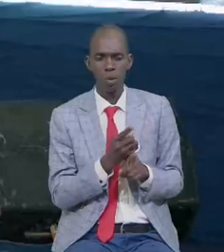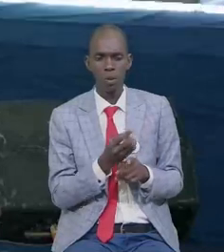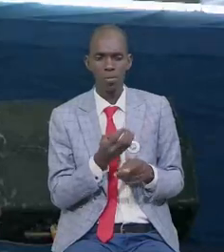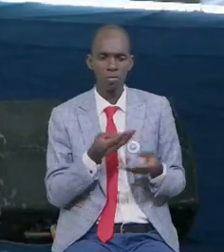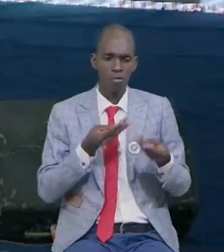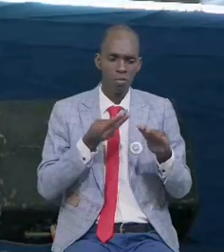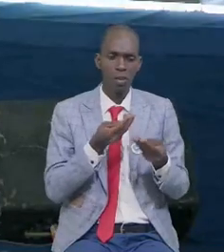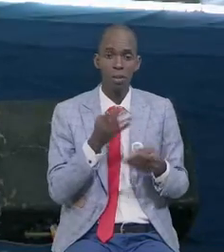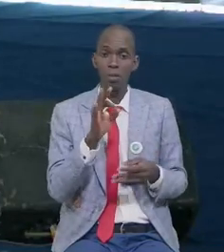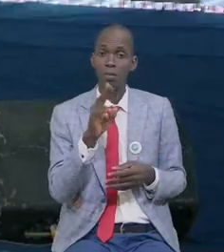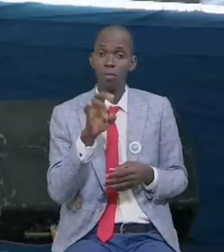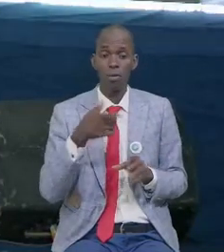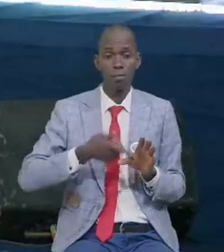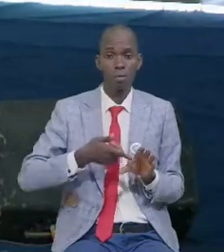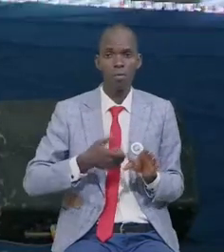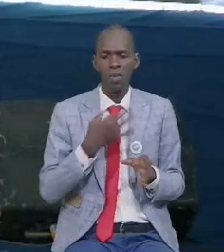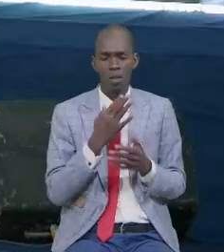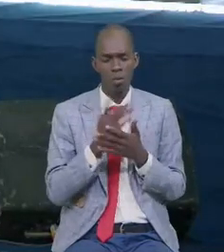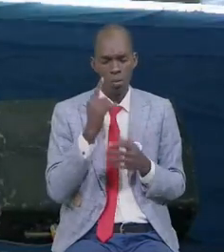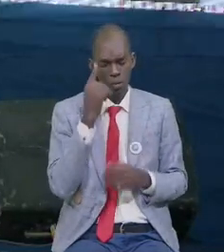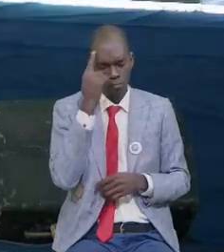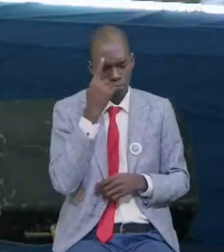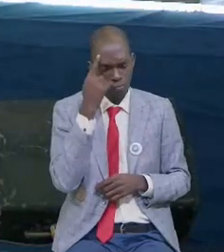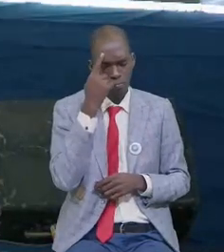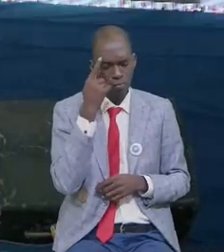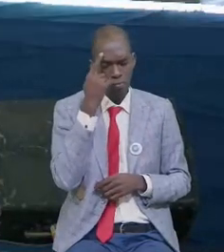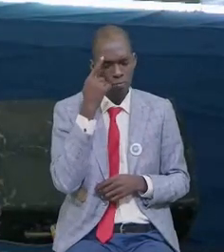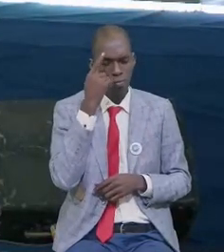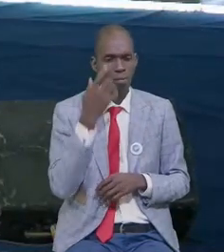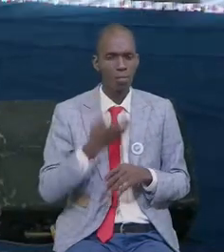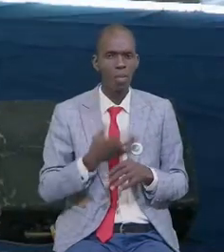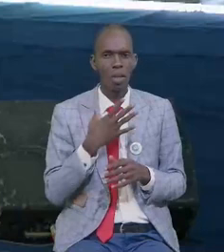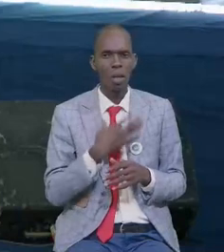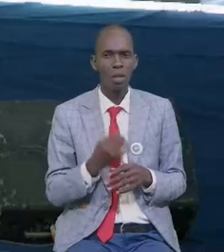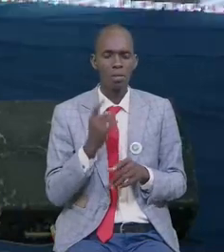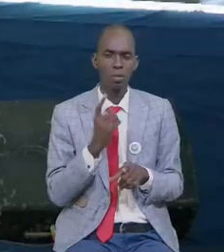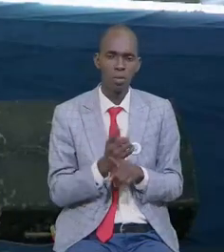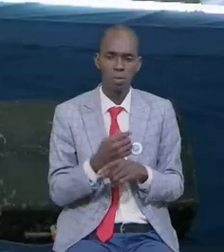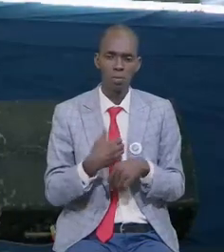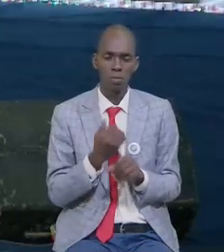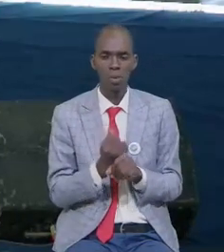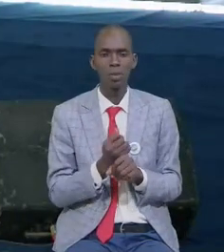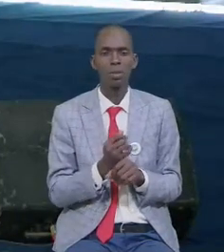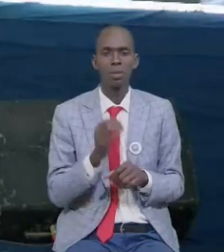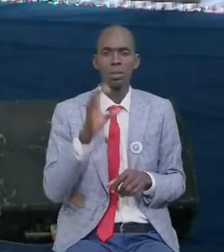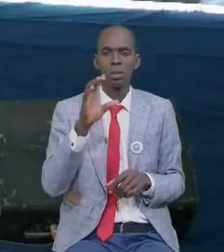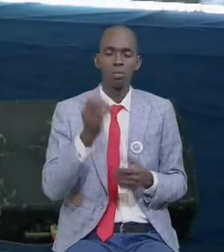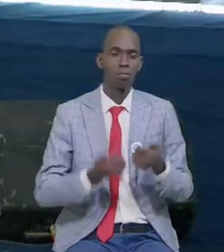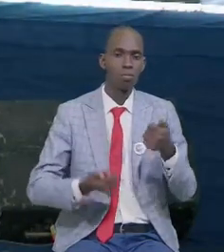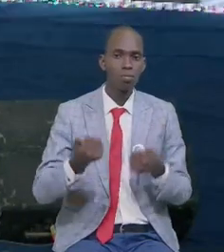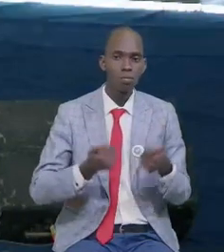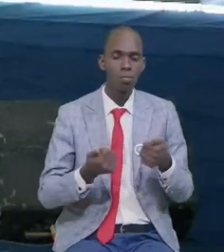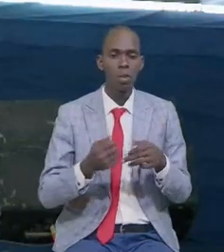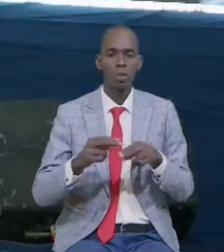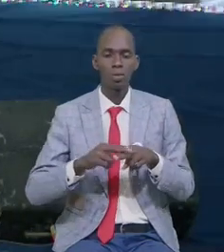possible. Quelqu'un a pensé. Comme quelqu'un a des véhicules, les camions, les trains,